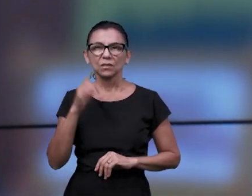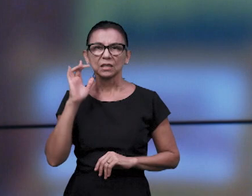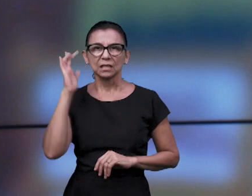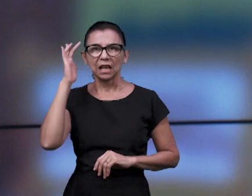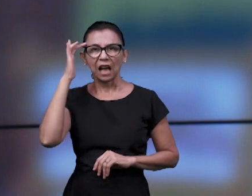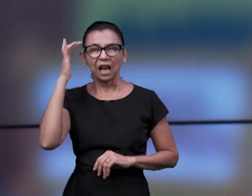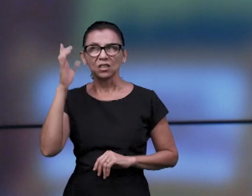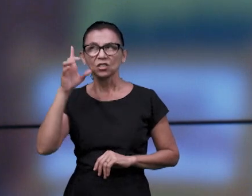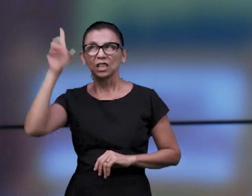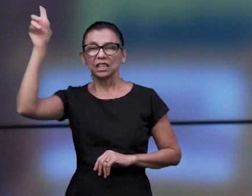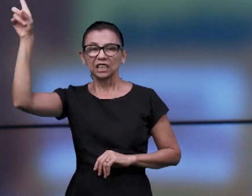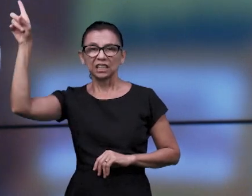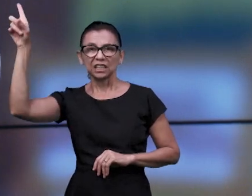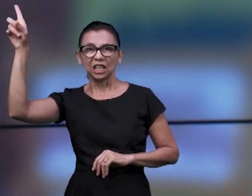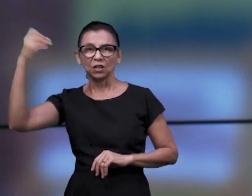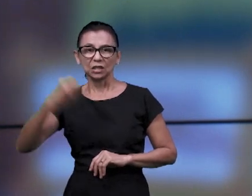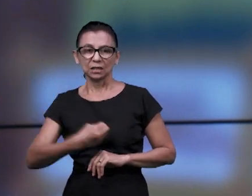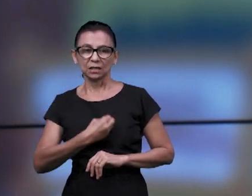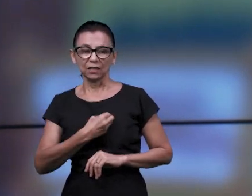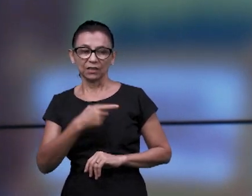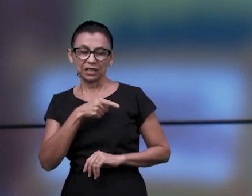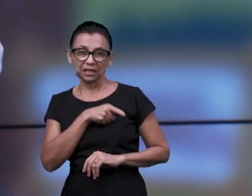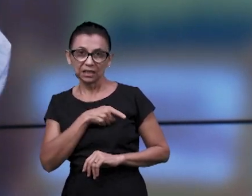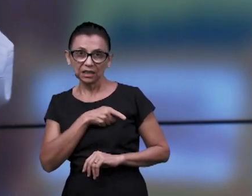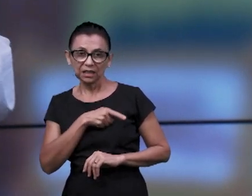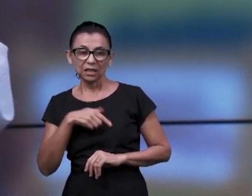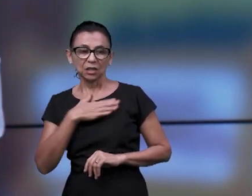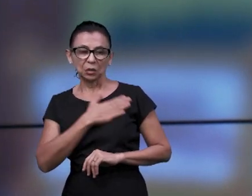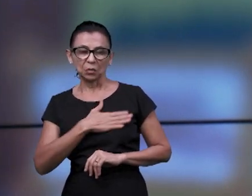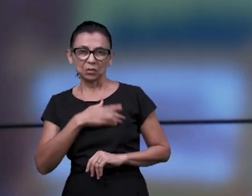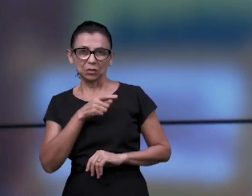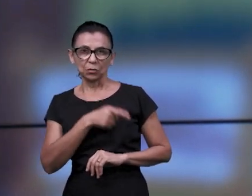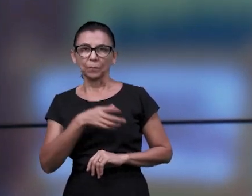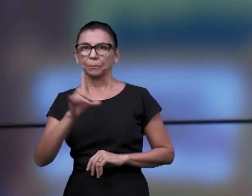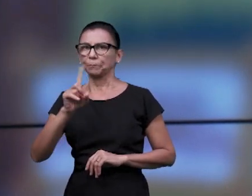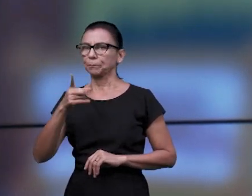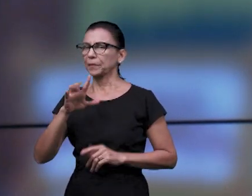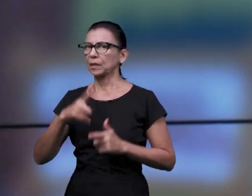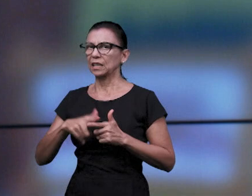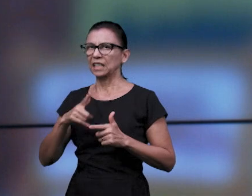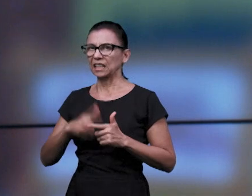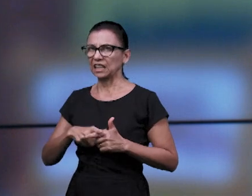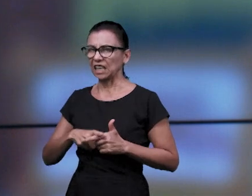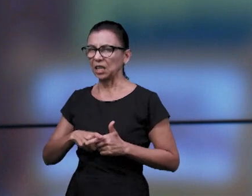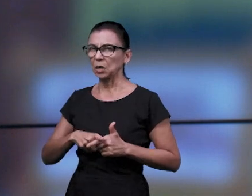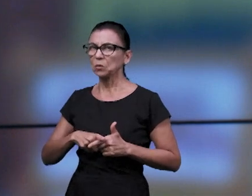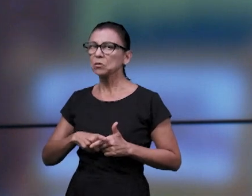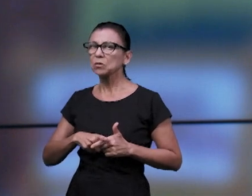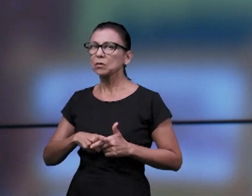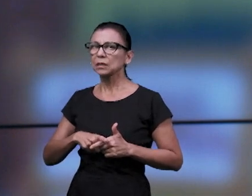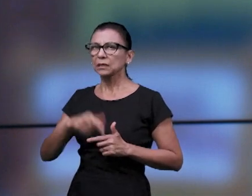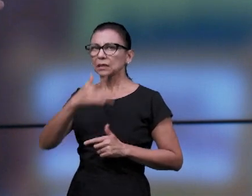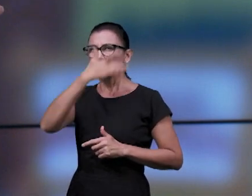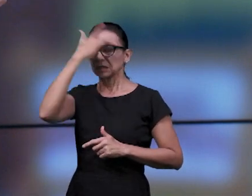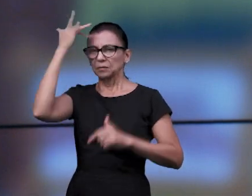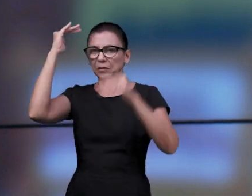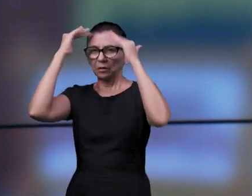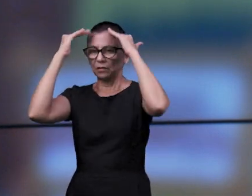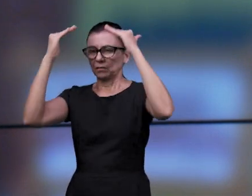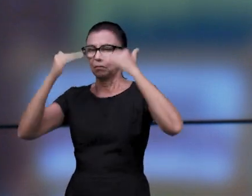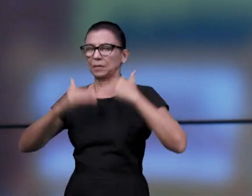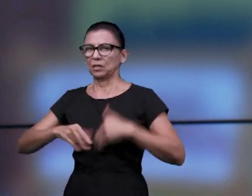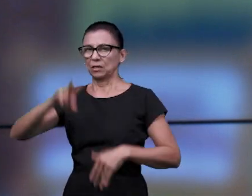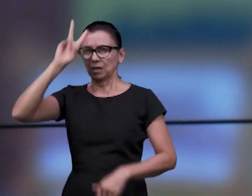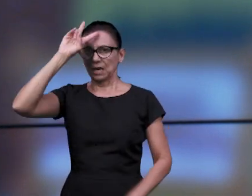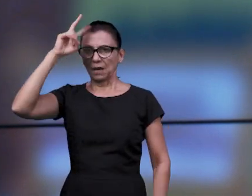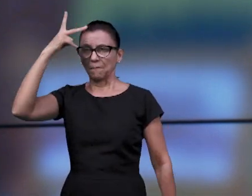Non. Dieu, il n'opère pas au milieu de la désobéissance et de la rébellion. Même Adonijah,